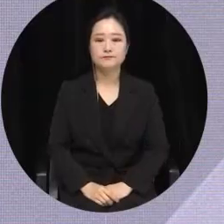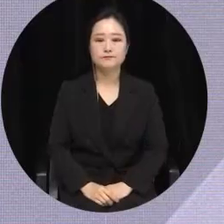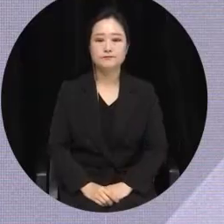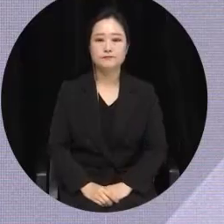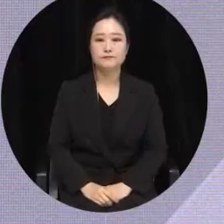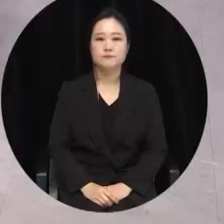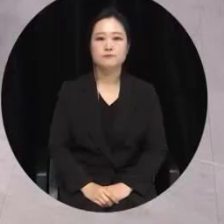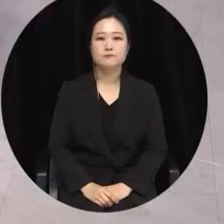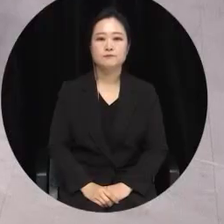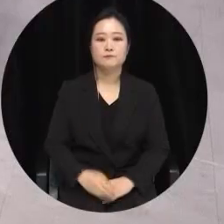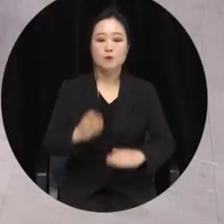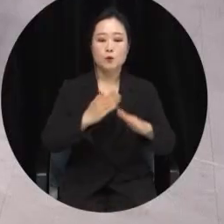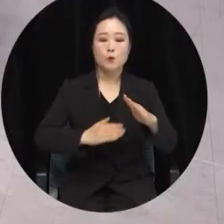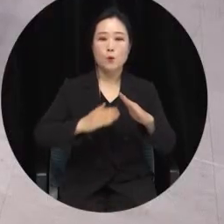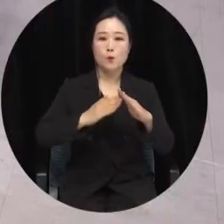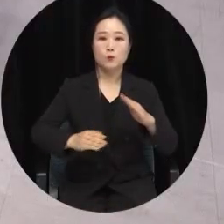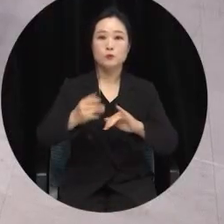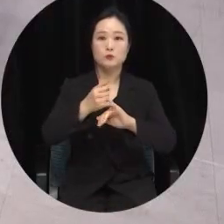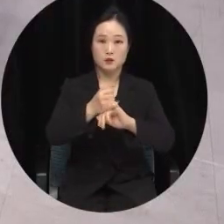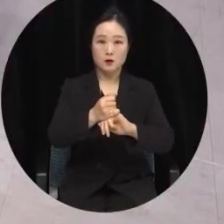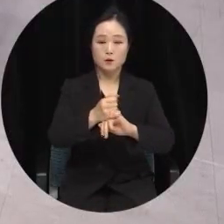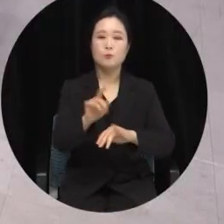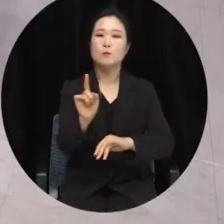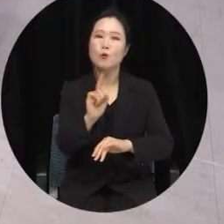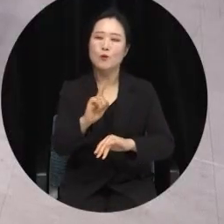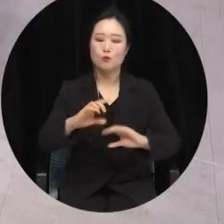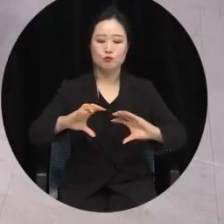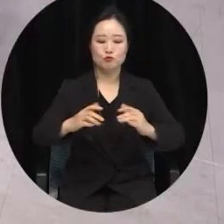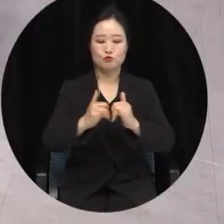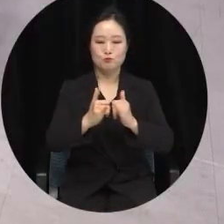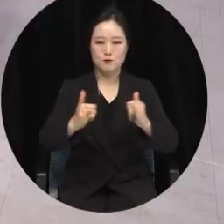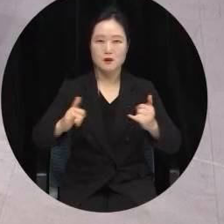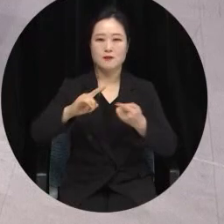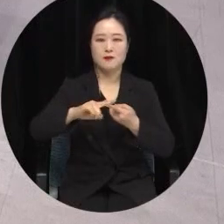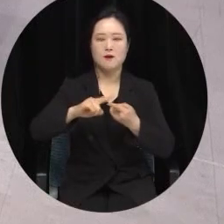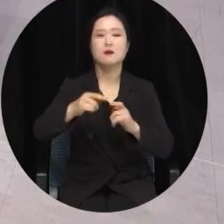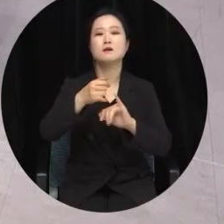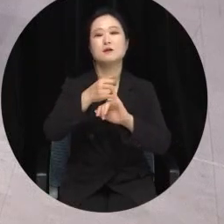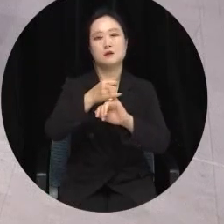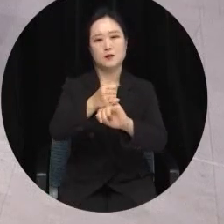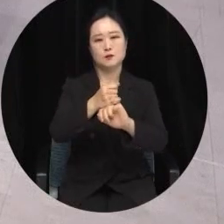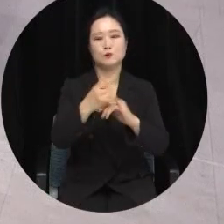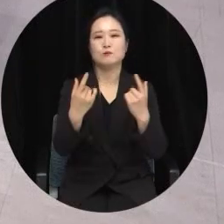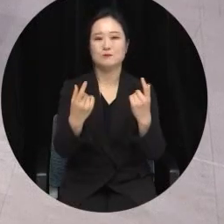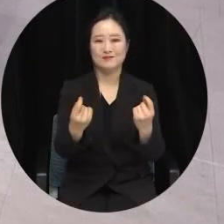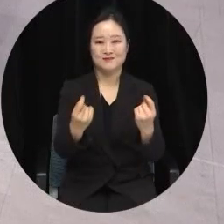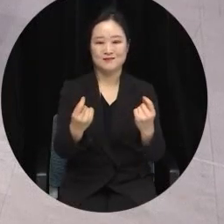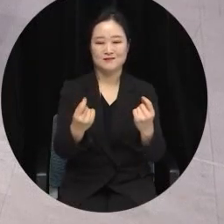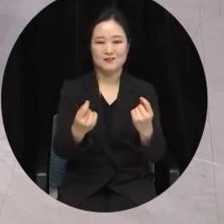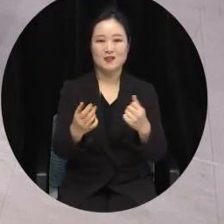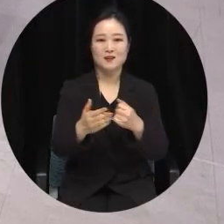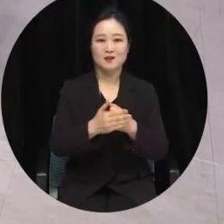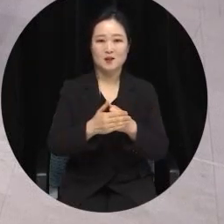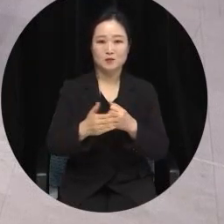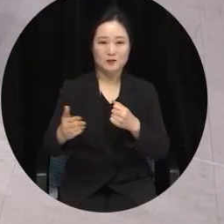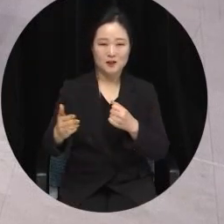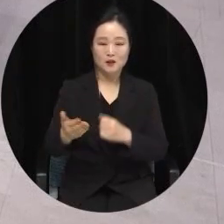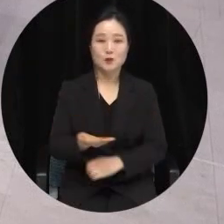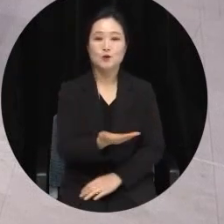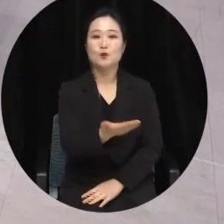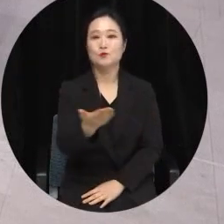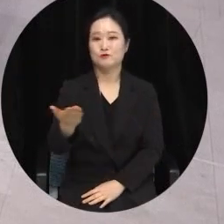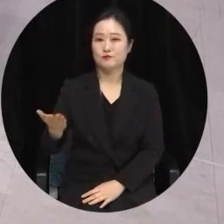있습니다. 공약은 국민에게 하는 약속인 만큼 시청하고 계신 유권자